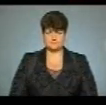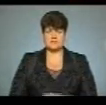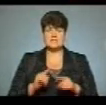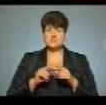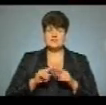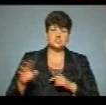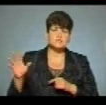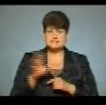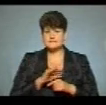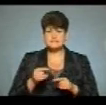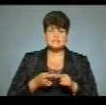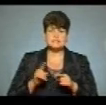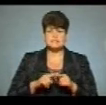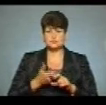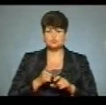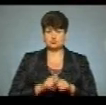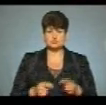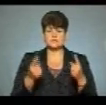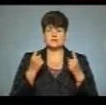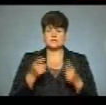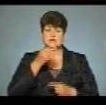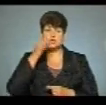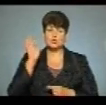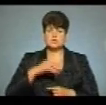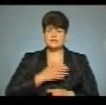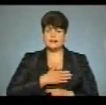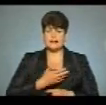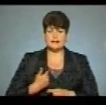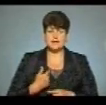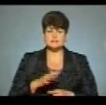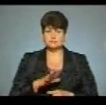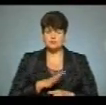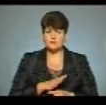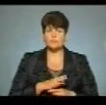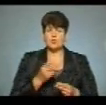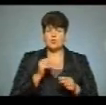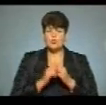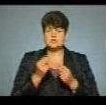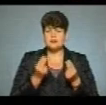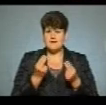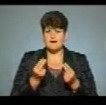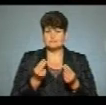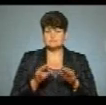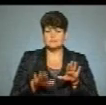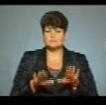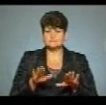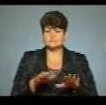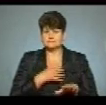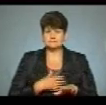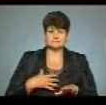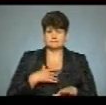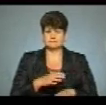все, це дуже великий досвід для нас буде, так як кожна гра була нового золота, не було права на